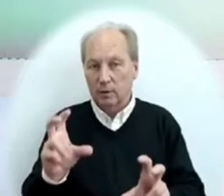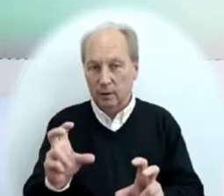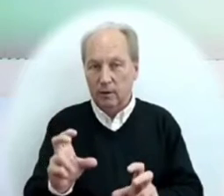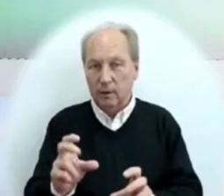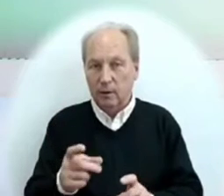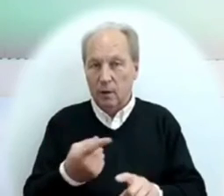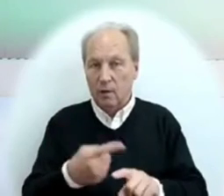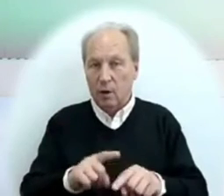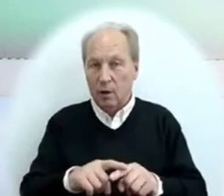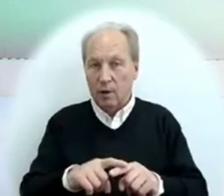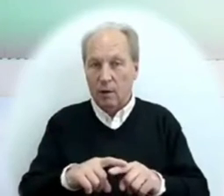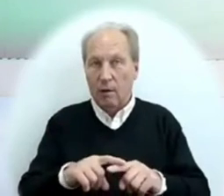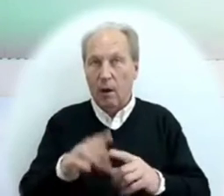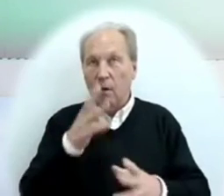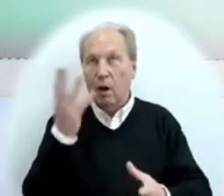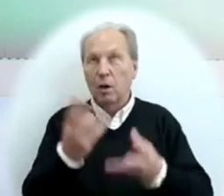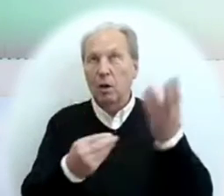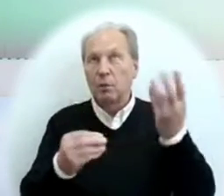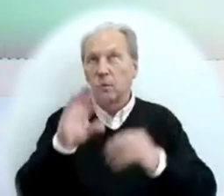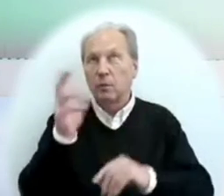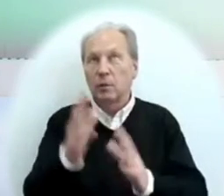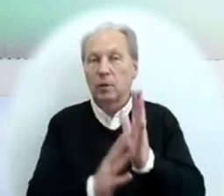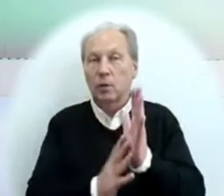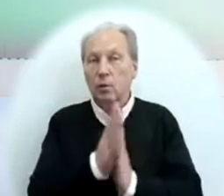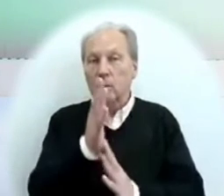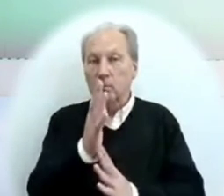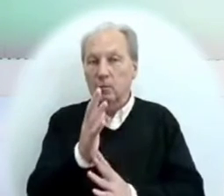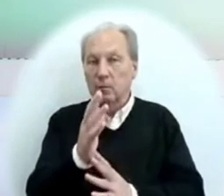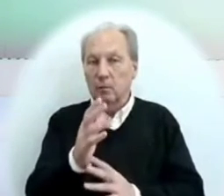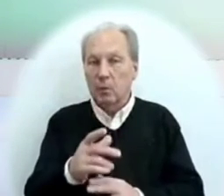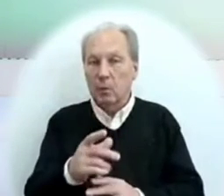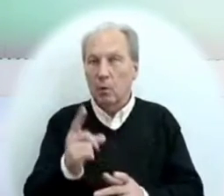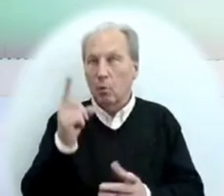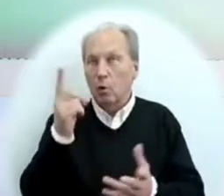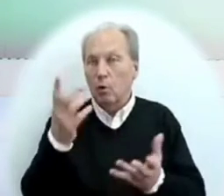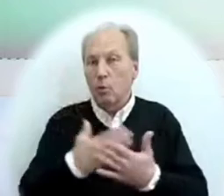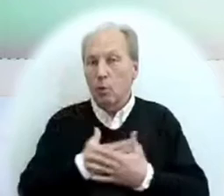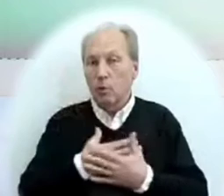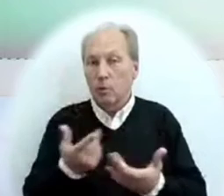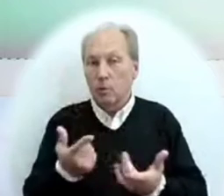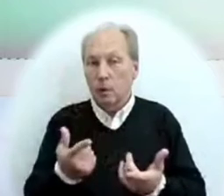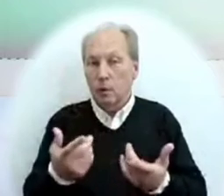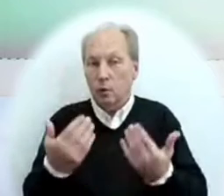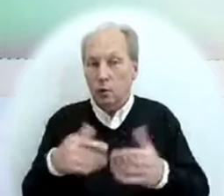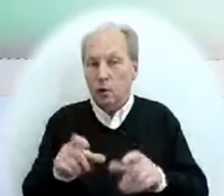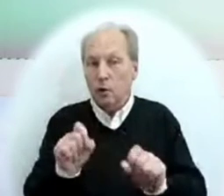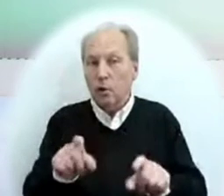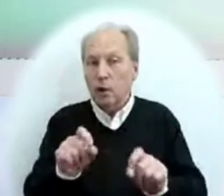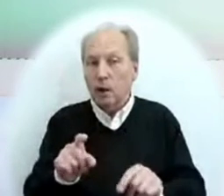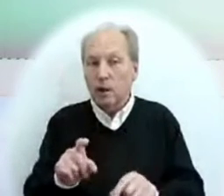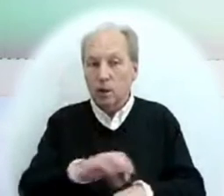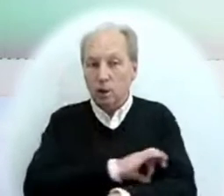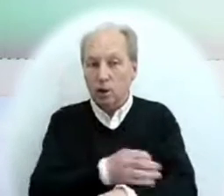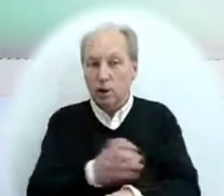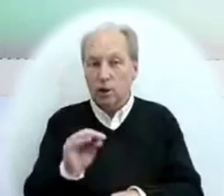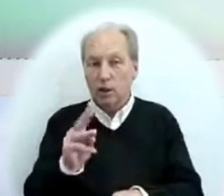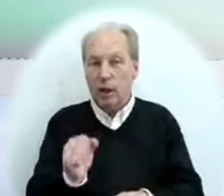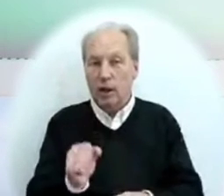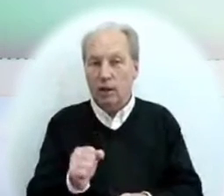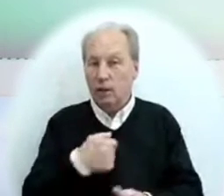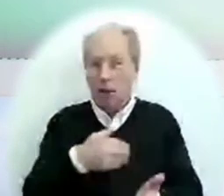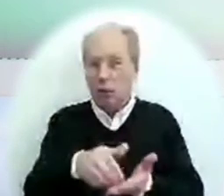вот волшебная сила геометрической прогрессии, она меня так захватила, я думаю, боже мой, вот это все, вот это золотая жила, я от этого никогда не откажусь. И я вышла